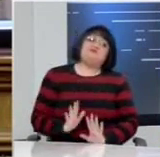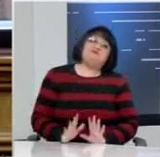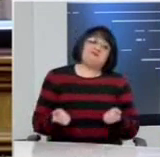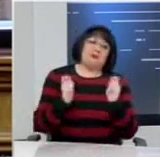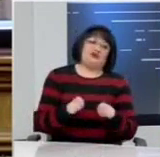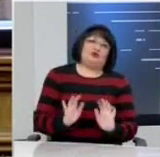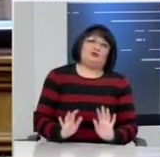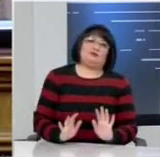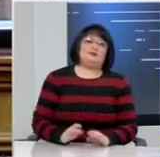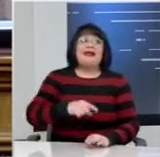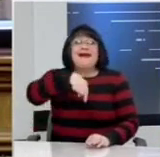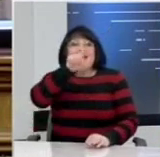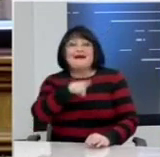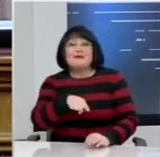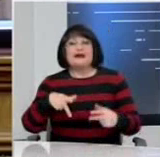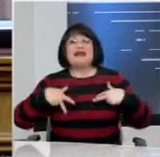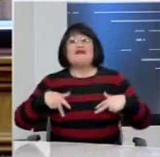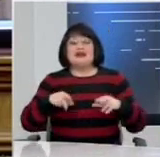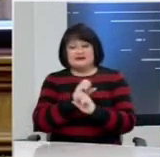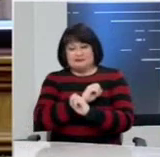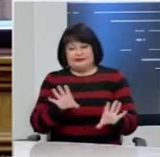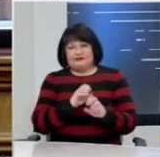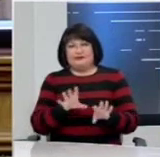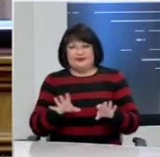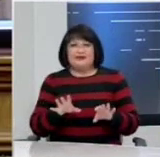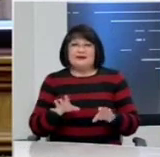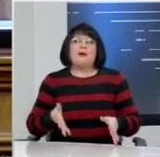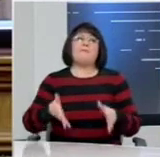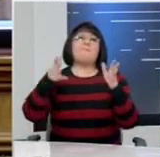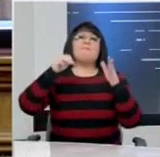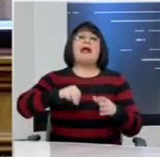Παρόλα αυτά, εκείνη τη μέρα η κυβέρνηση διέρευσε από το Μέγαρο Μαξίμου